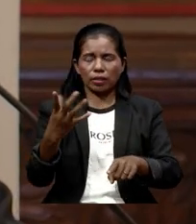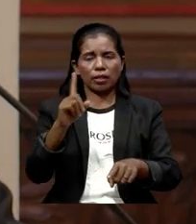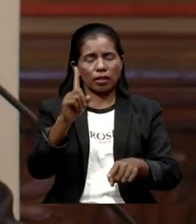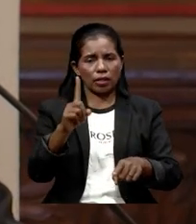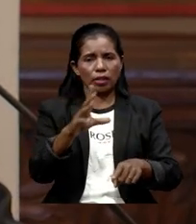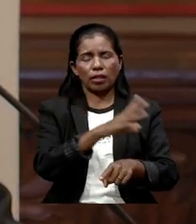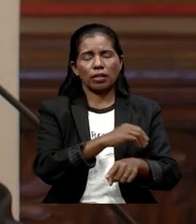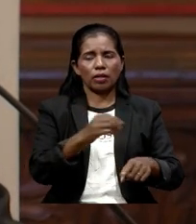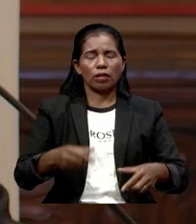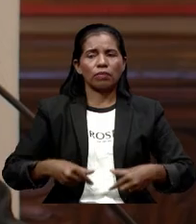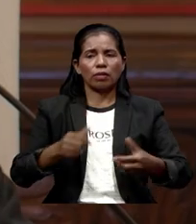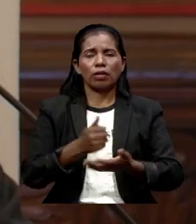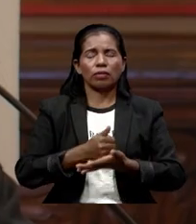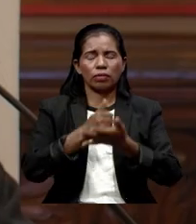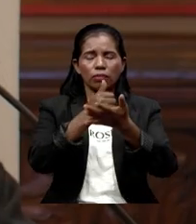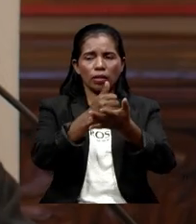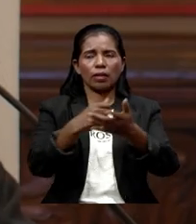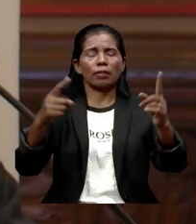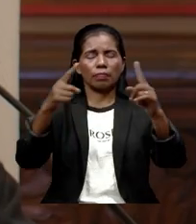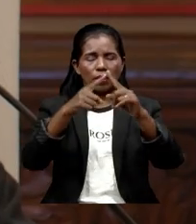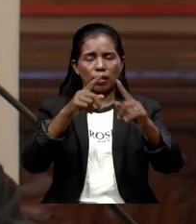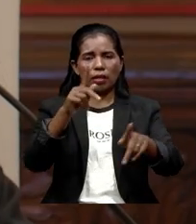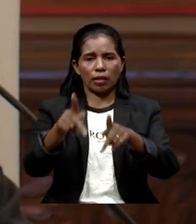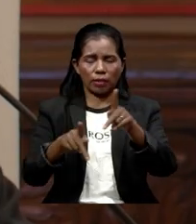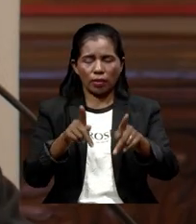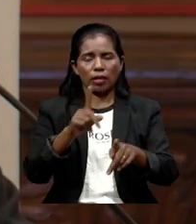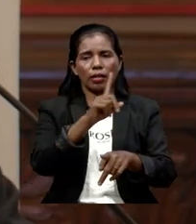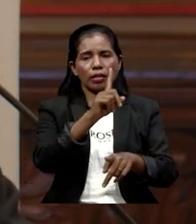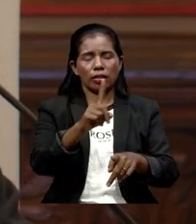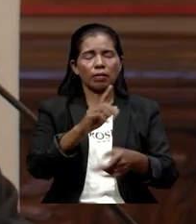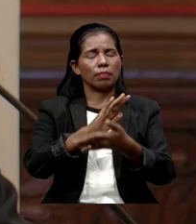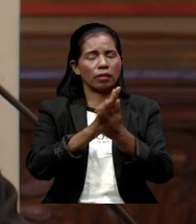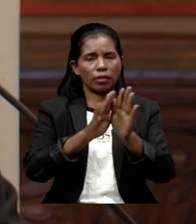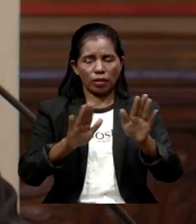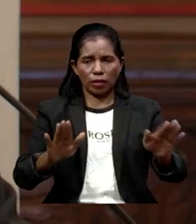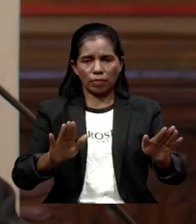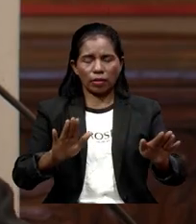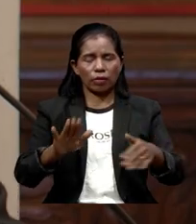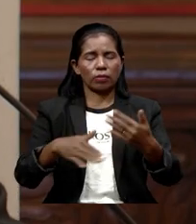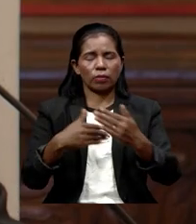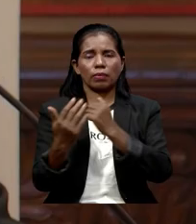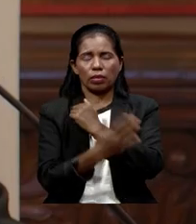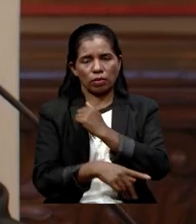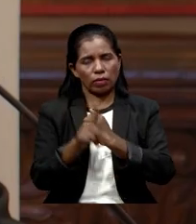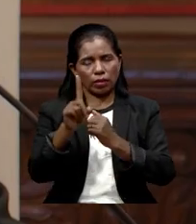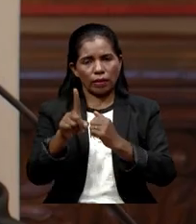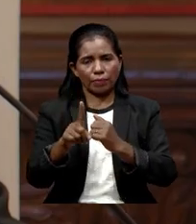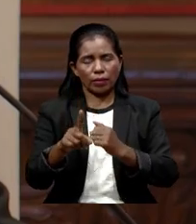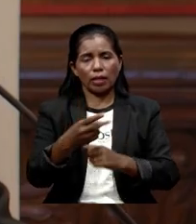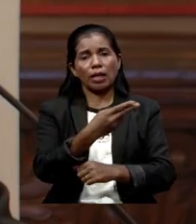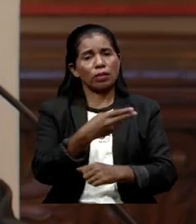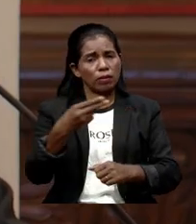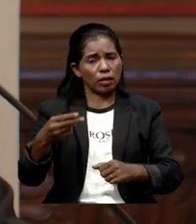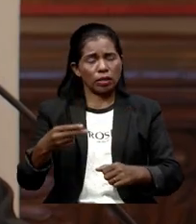dan toleransi adalah pupuk bagi persatuan dan perdamaian sebagai sebuah bangsa, di mana Indonesia